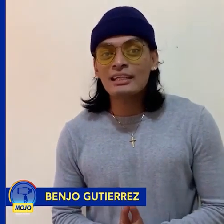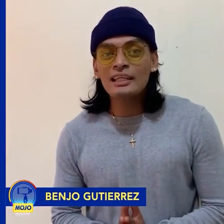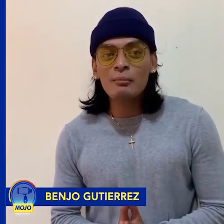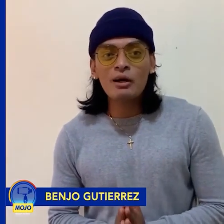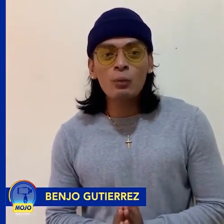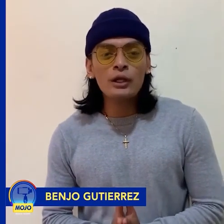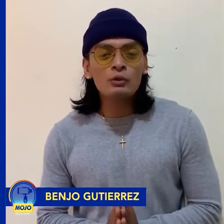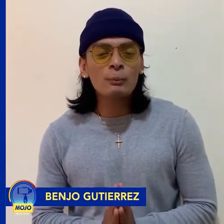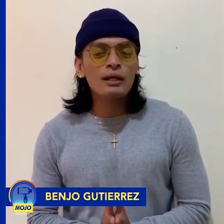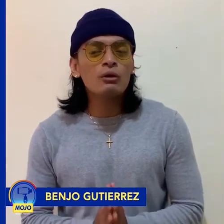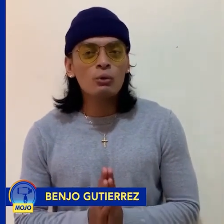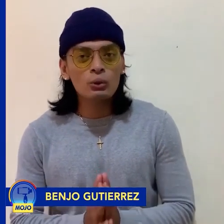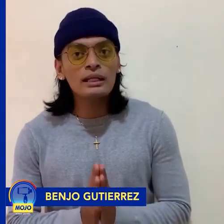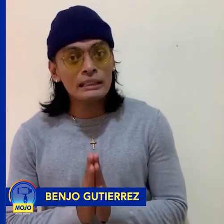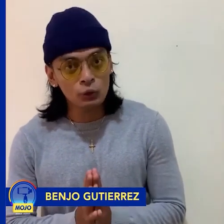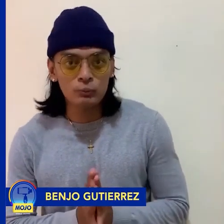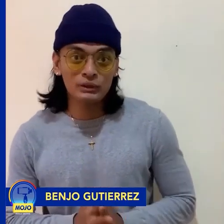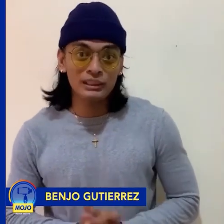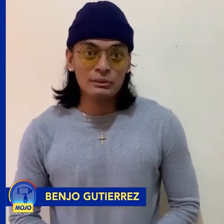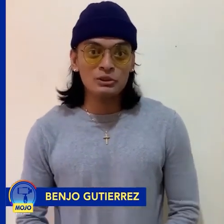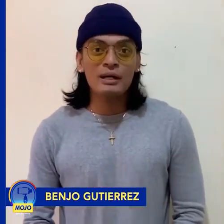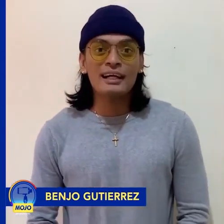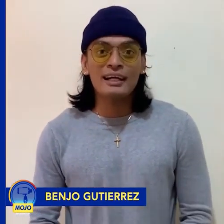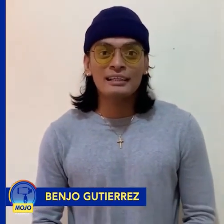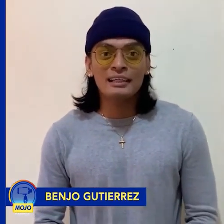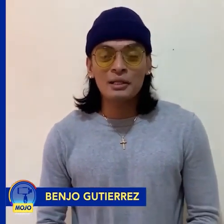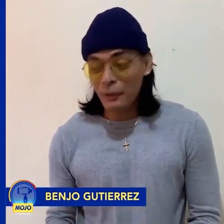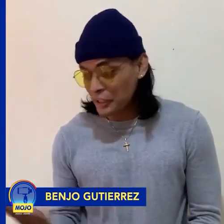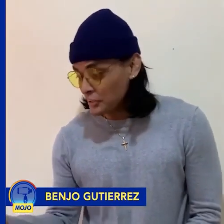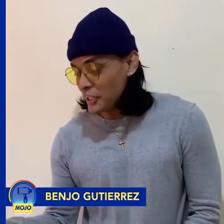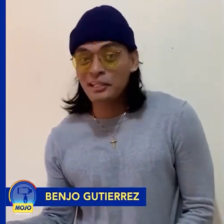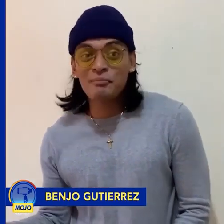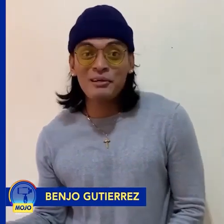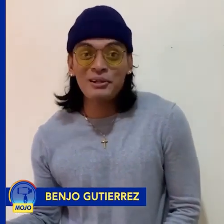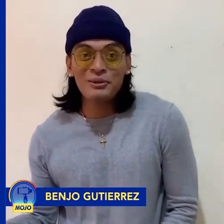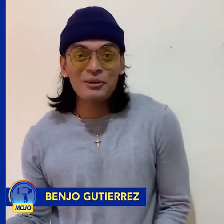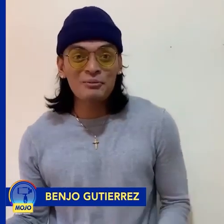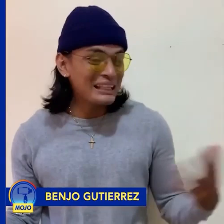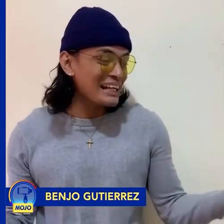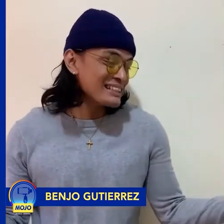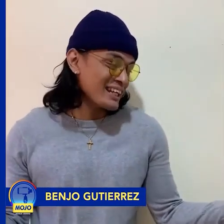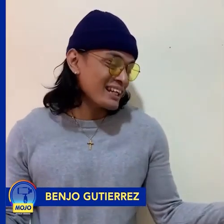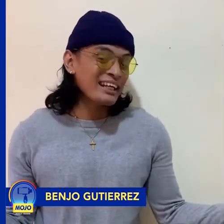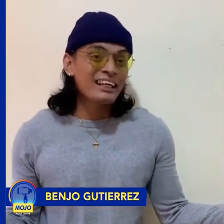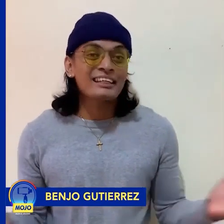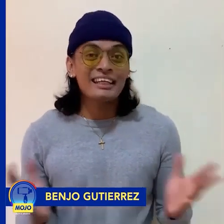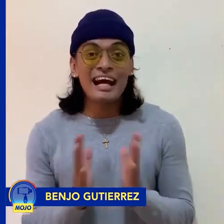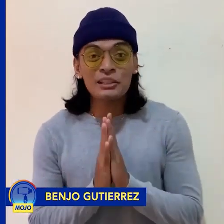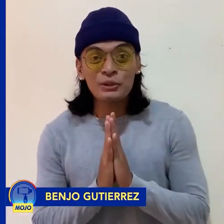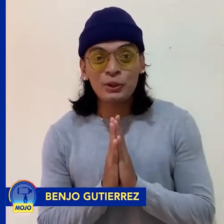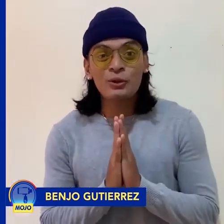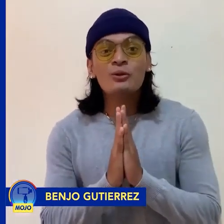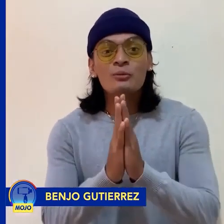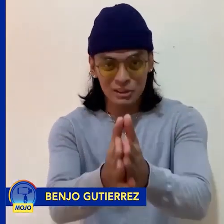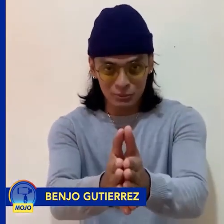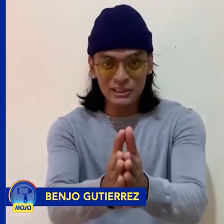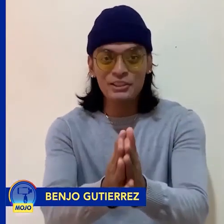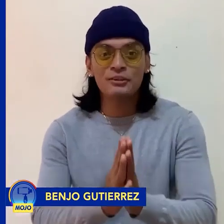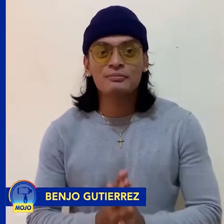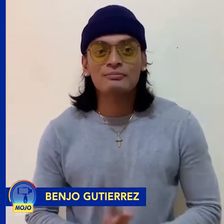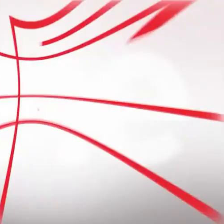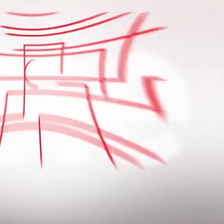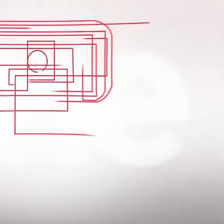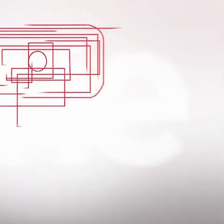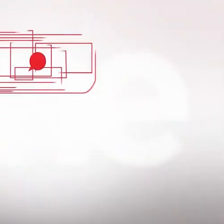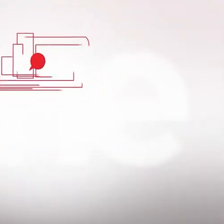Pilipinas ay ang mga kwentong parang unang higo po ng kapis sa umaga. Panggising, pero balanse. Naihatid ko mismo sa